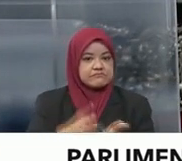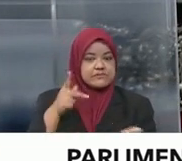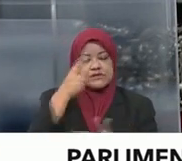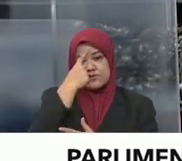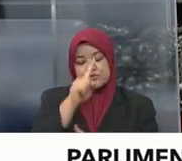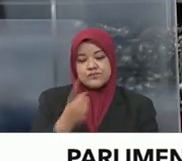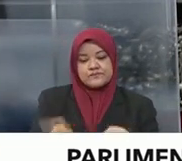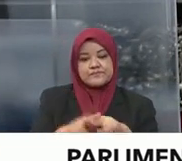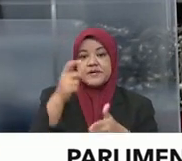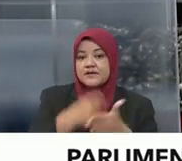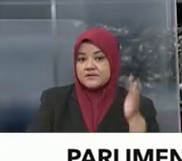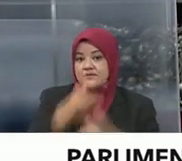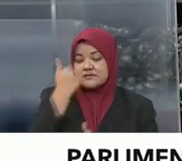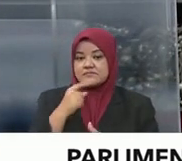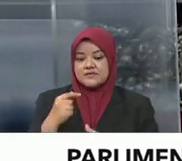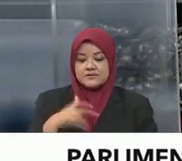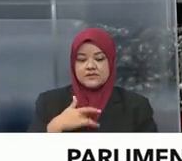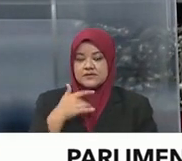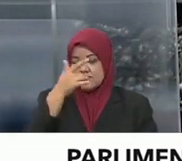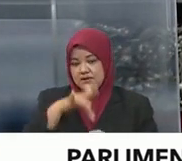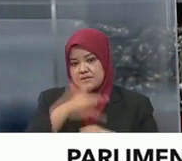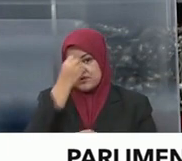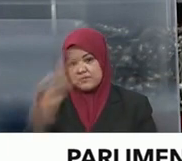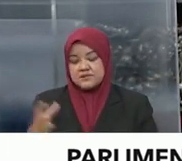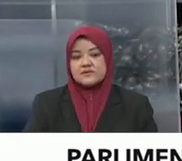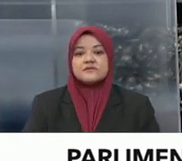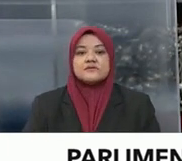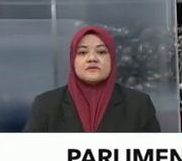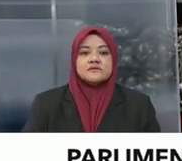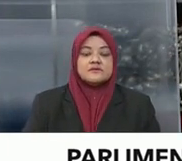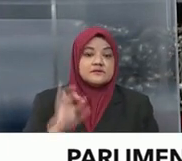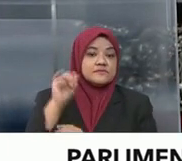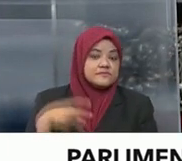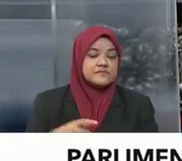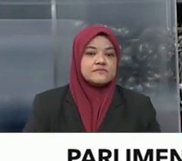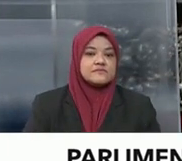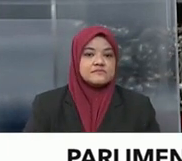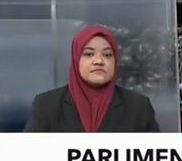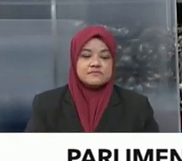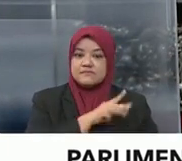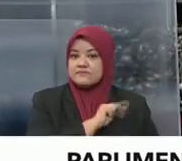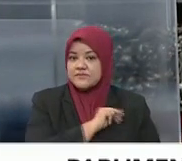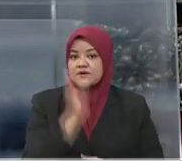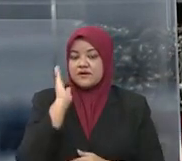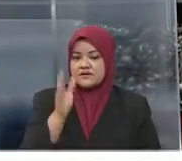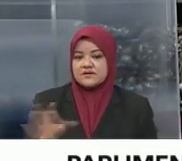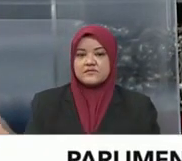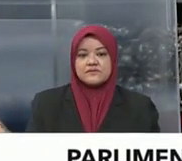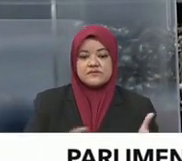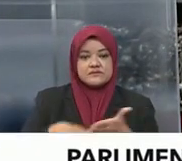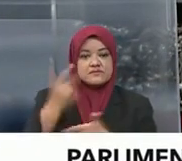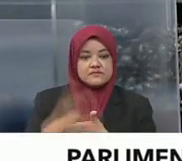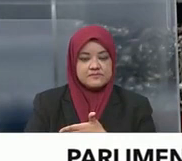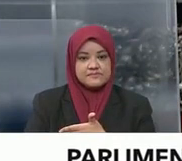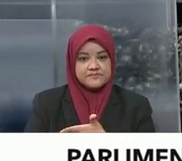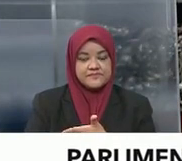antara inisiatif kerajaan bagi membantu menangani isu kenaikan harga barang yang kian meruncing. Kementerian akan melaksanakan